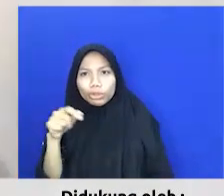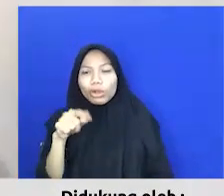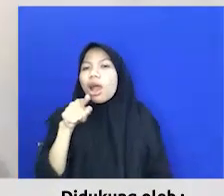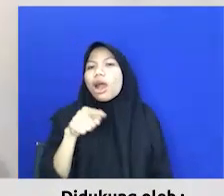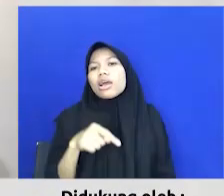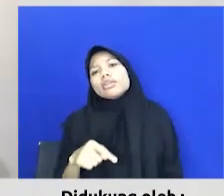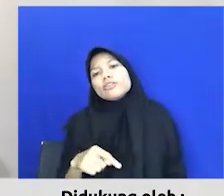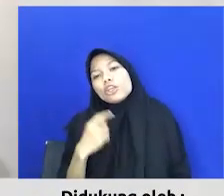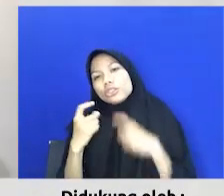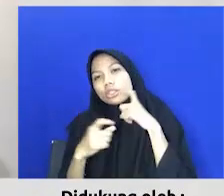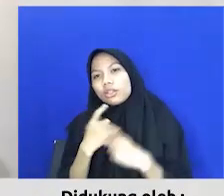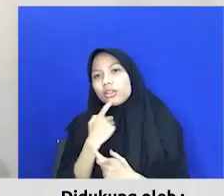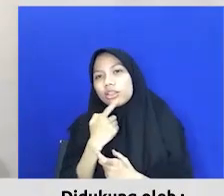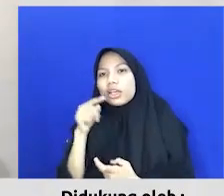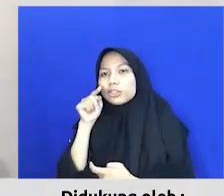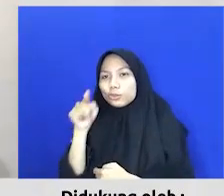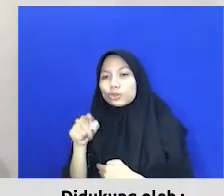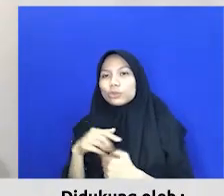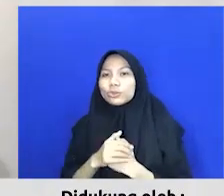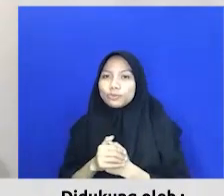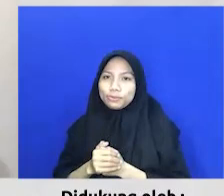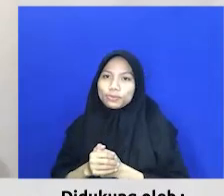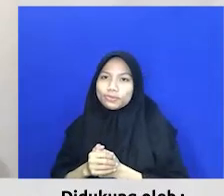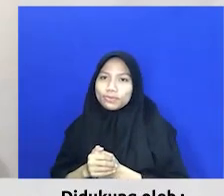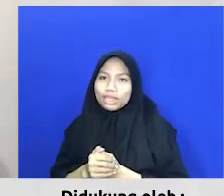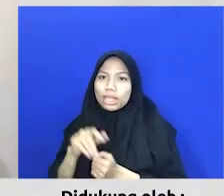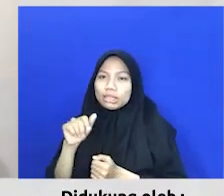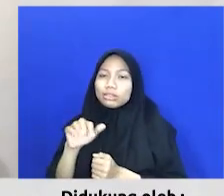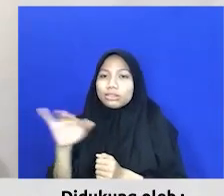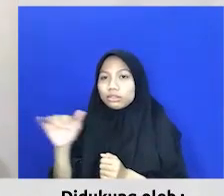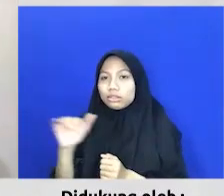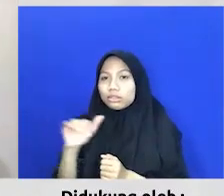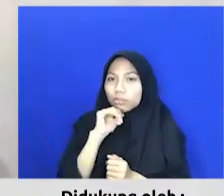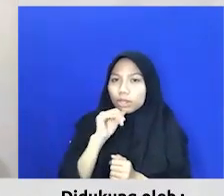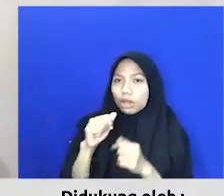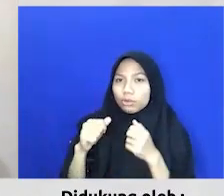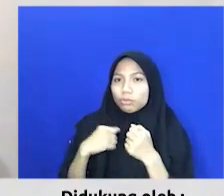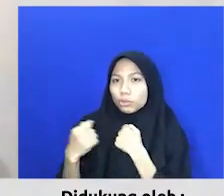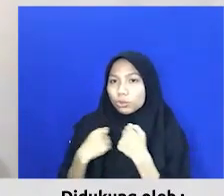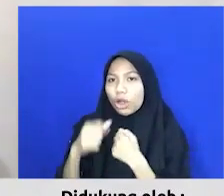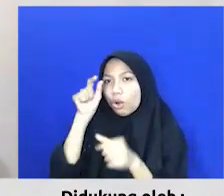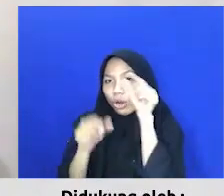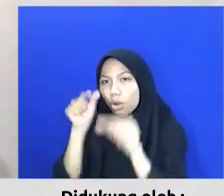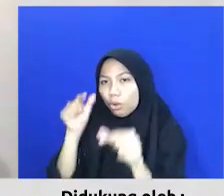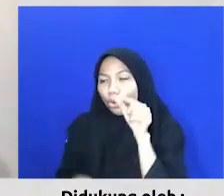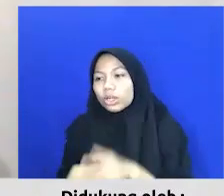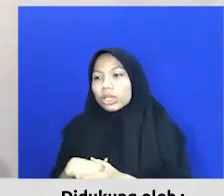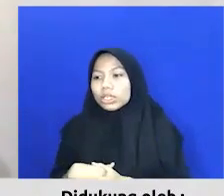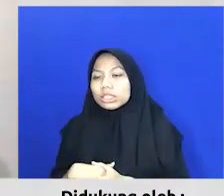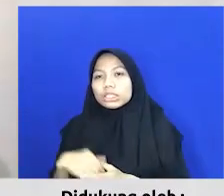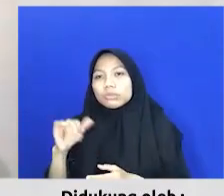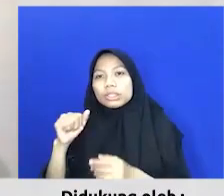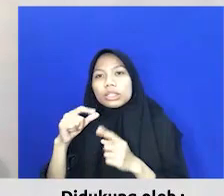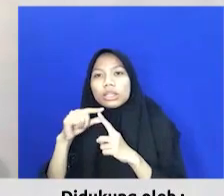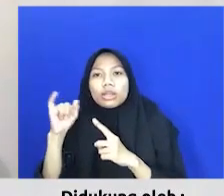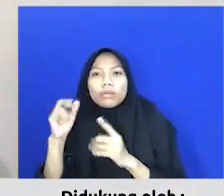kan menegakkan kebenaran ya dan sebagainya ya. Karena itu juga Anda lihat ada beberapa film daerah kan yang